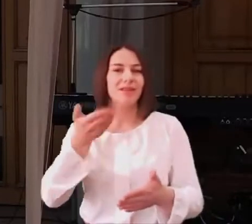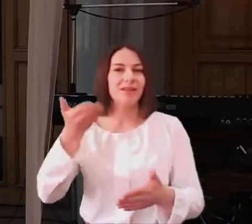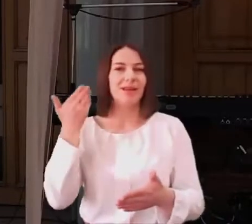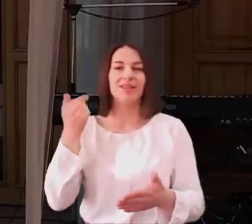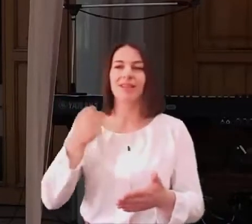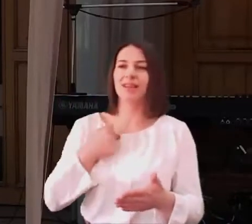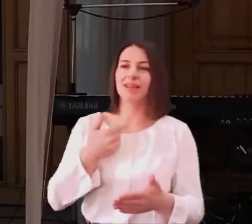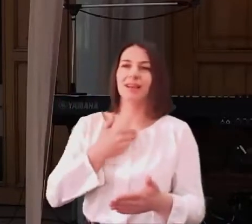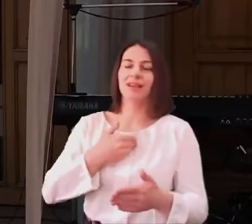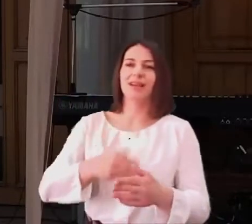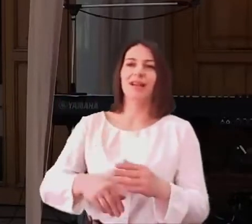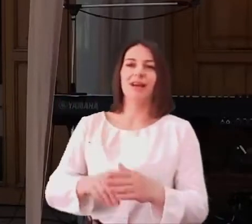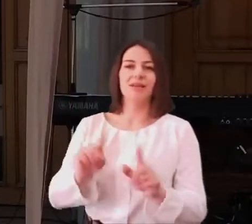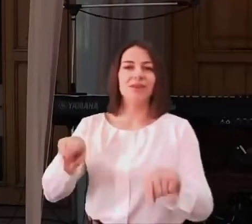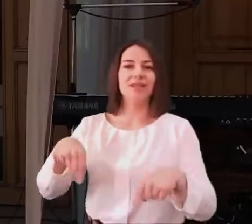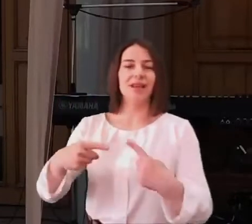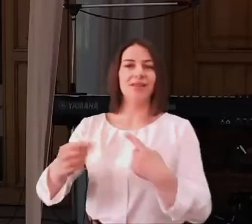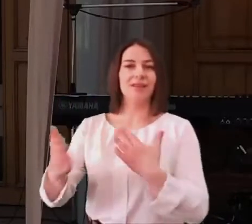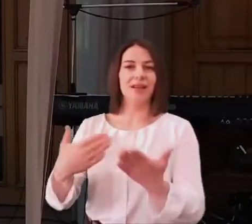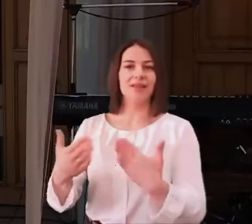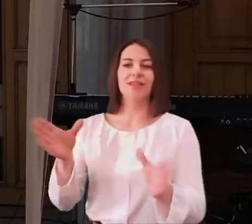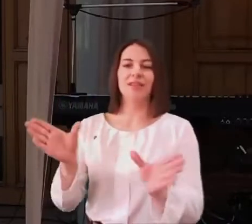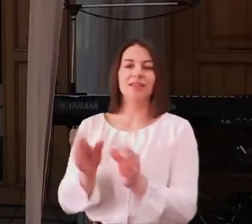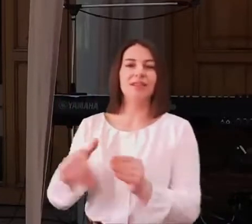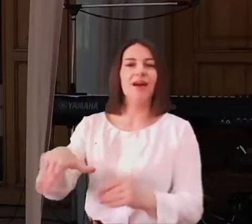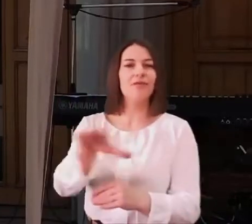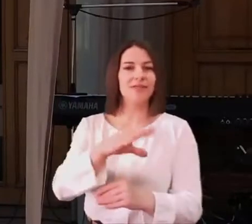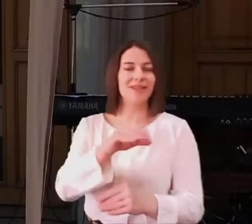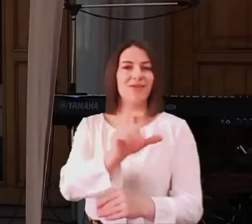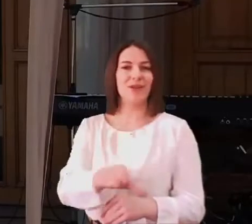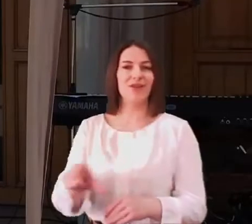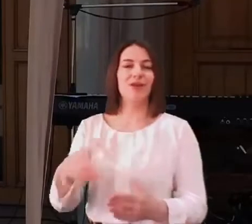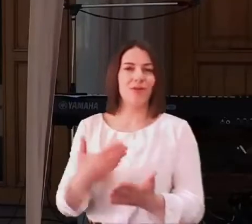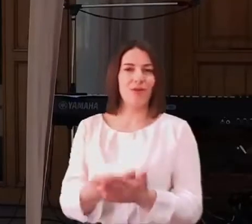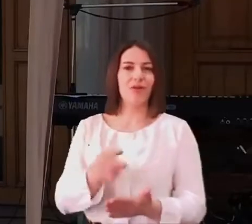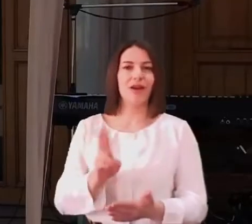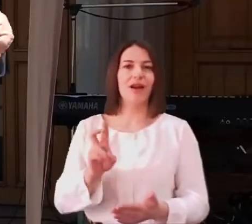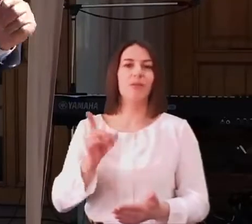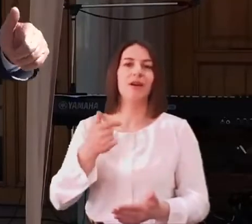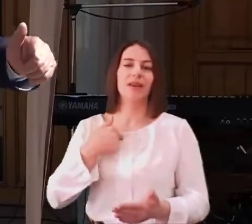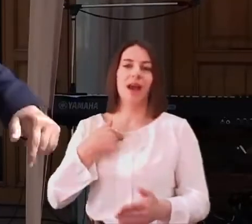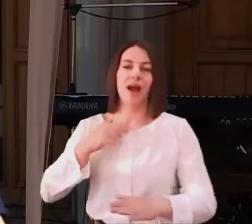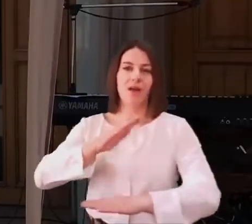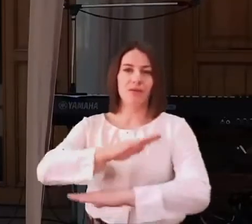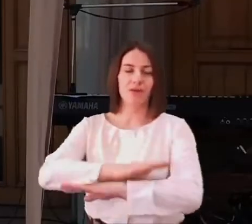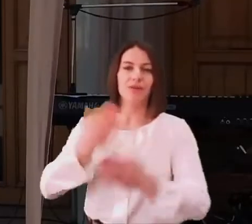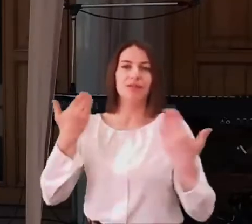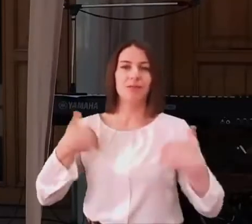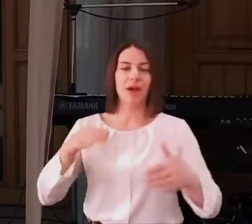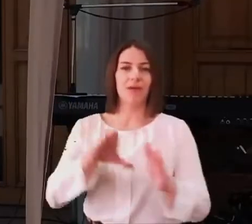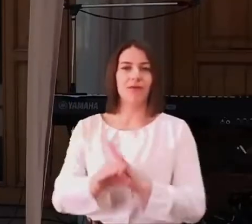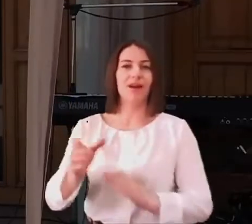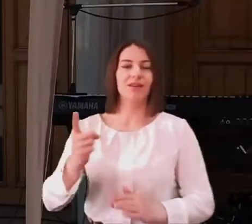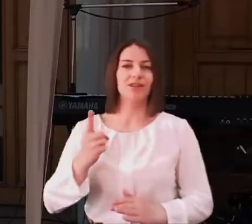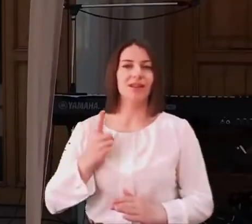с абсолютно со всеми людьми. Вот как бы я, наверное, вел себя в ожидании второго пришествия, зная, что через неделю придет